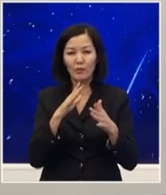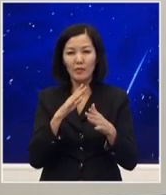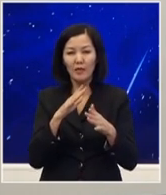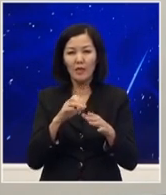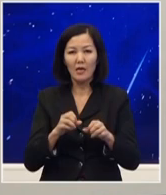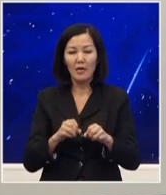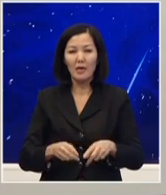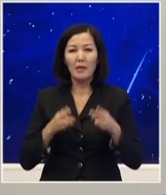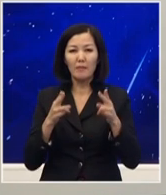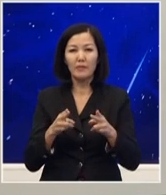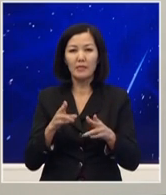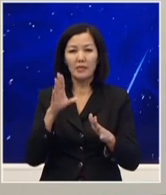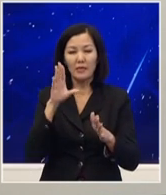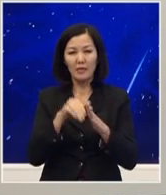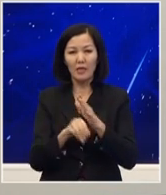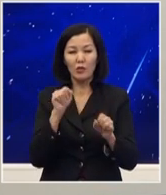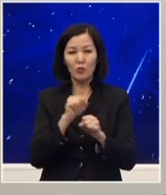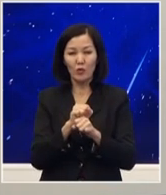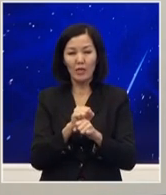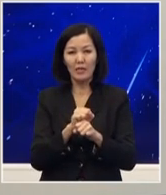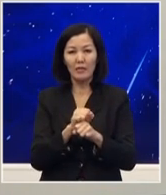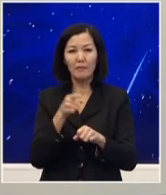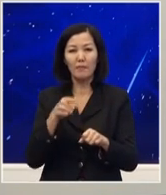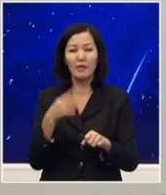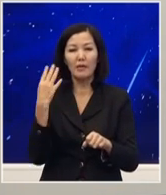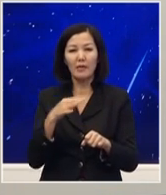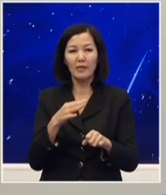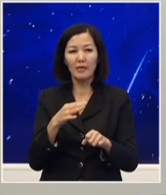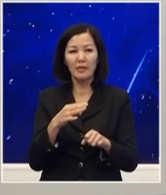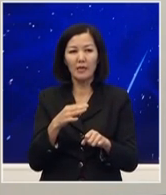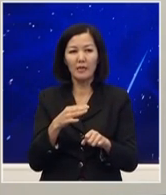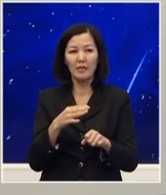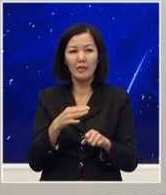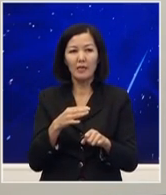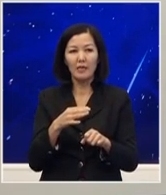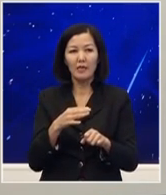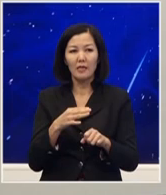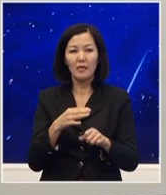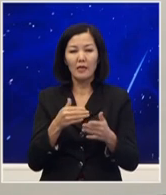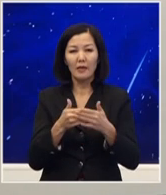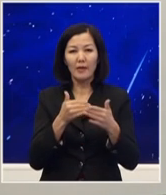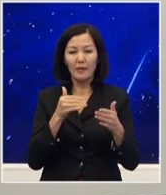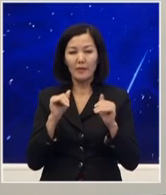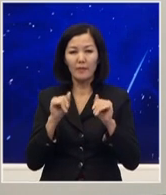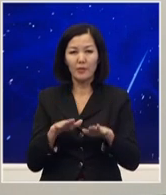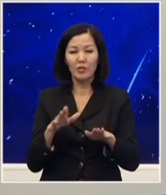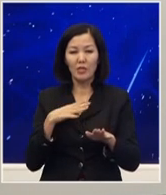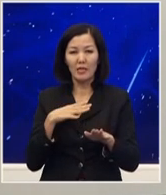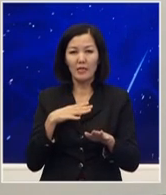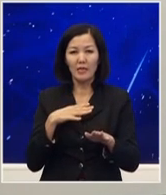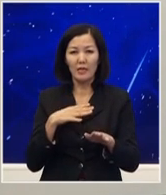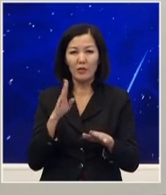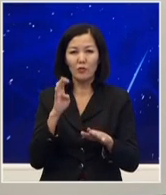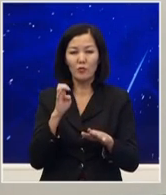қылмыс құрамынан болуына байланысты тоқтатылды. Ал 1040 іс өзінің қисынды аяқталуына дейін жеткізілді. Алаяқтың 400-ге жуық